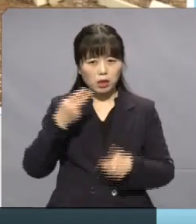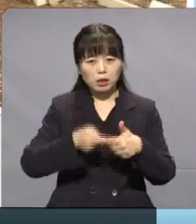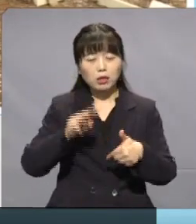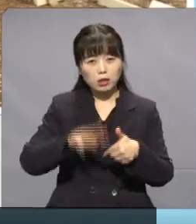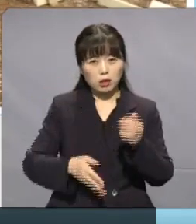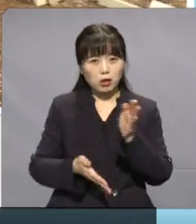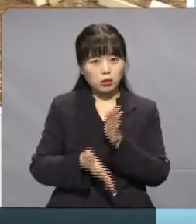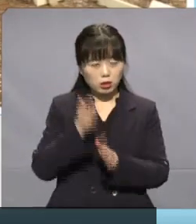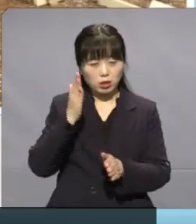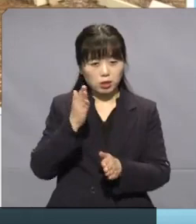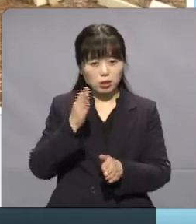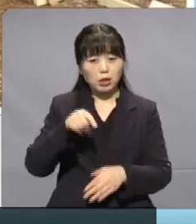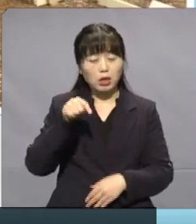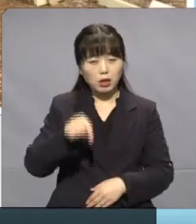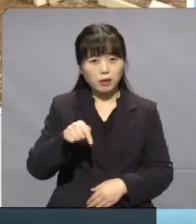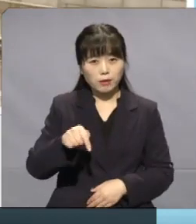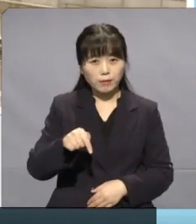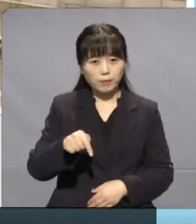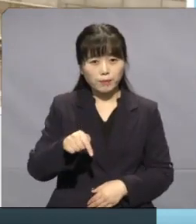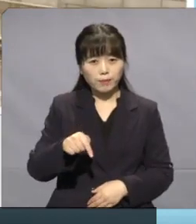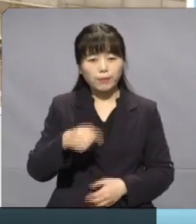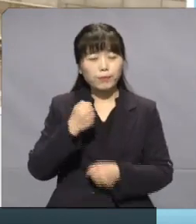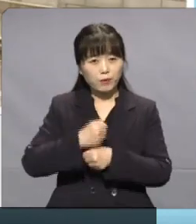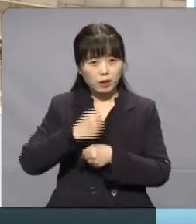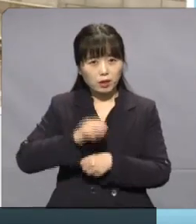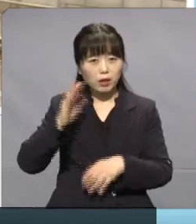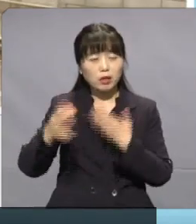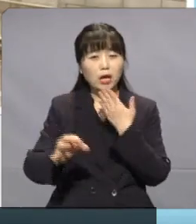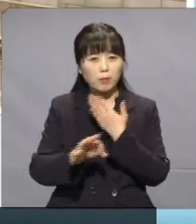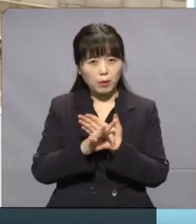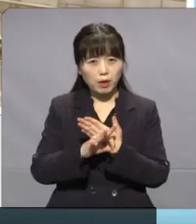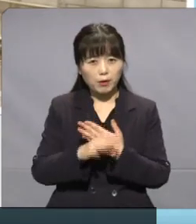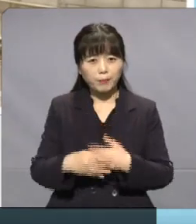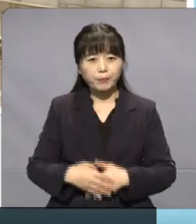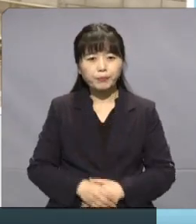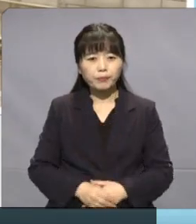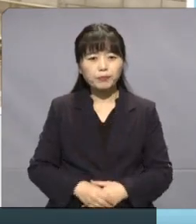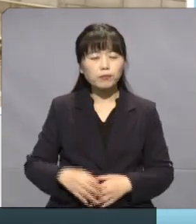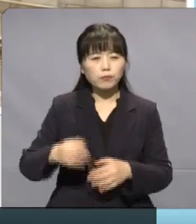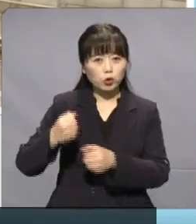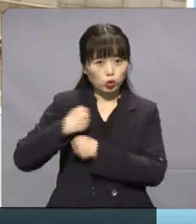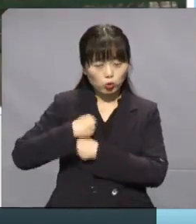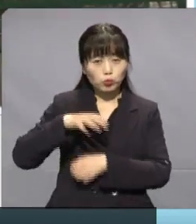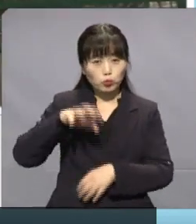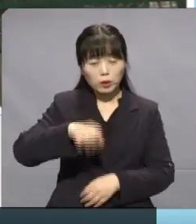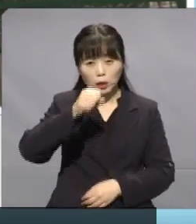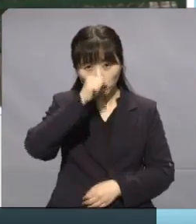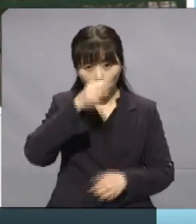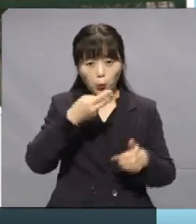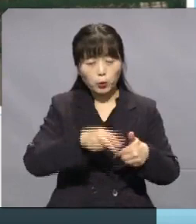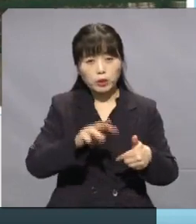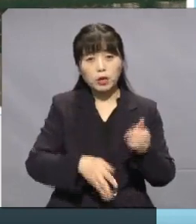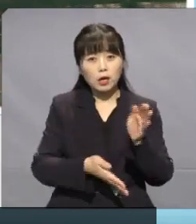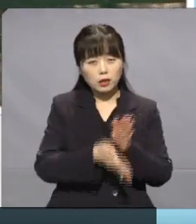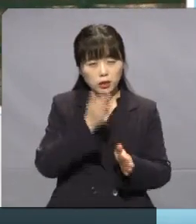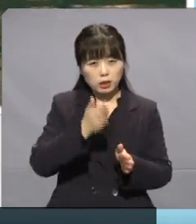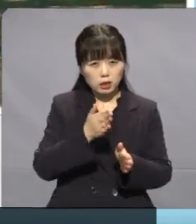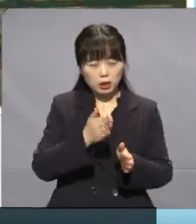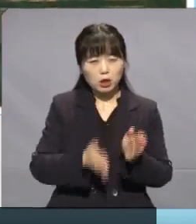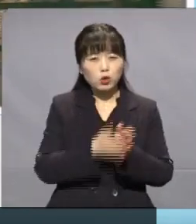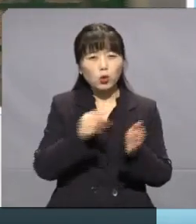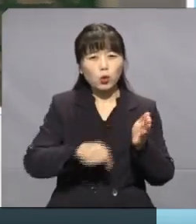이렇게 대체 부지를 마련해서 대체 시설을 예. 만들어주면 그런 부분에서 군부대도 좋고 또 인천시도 도심